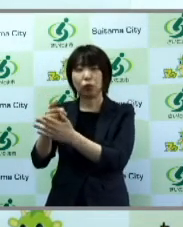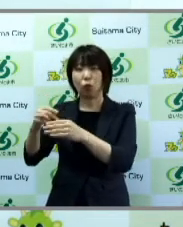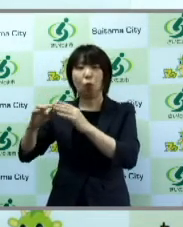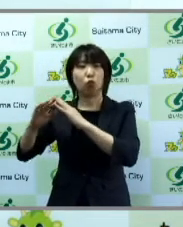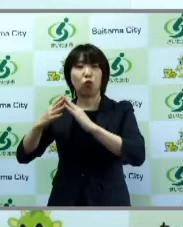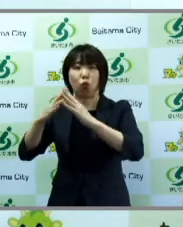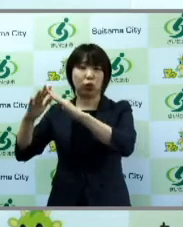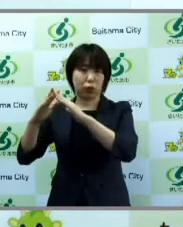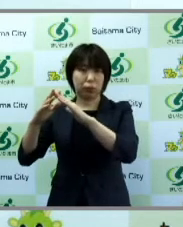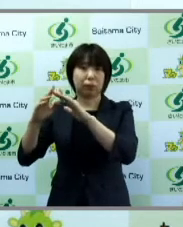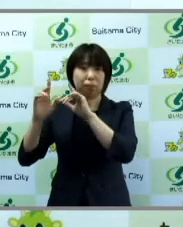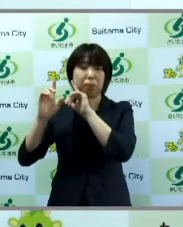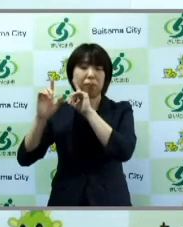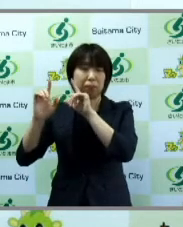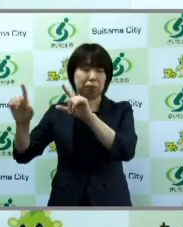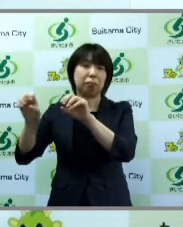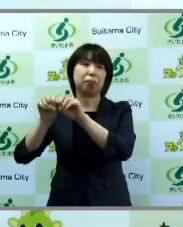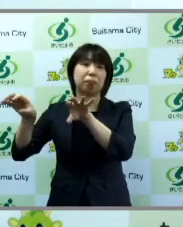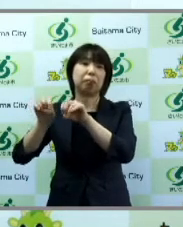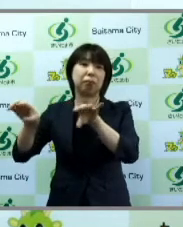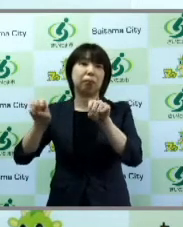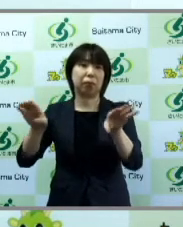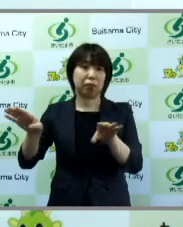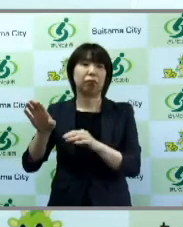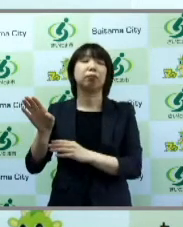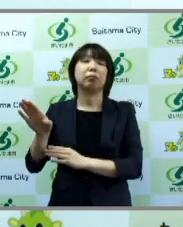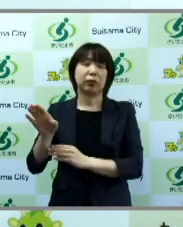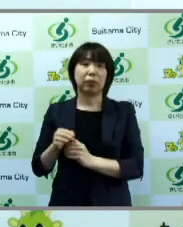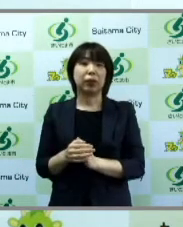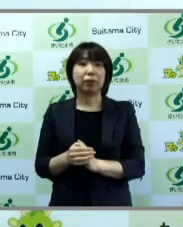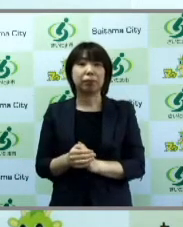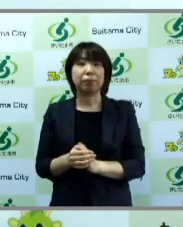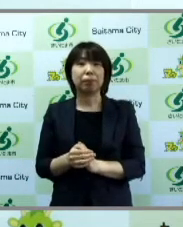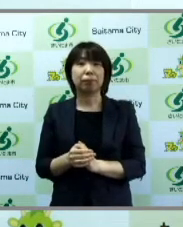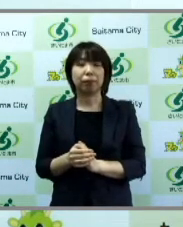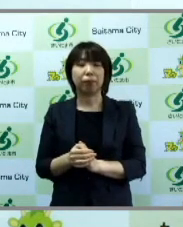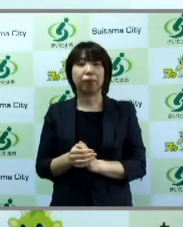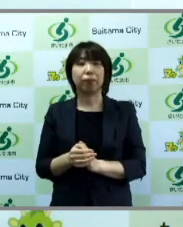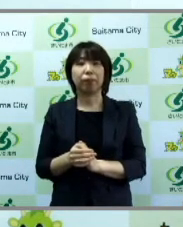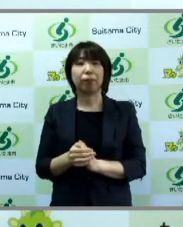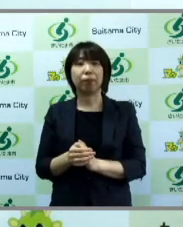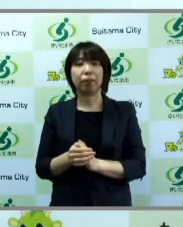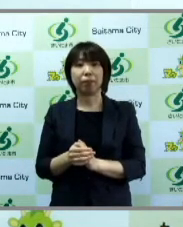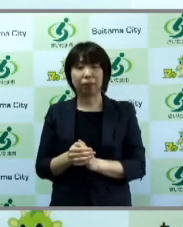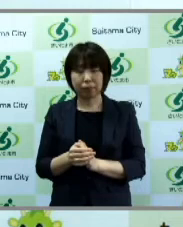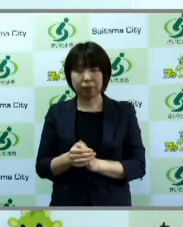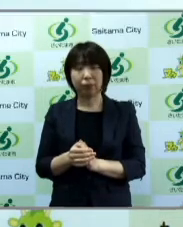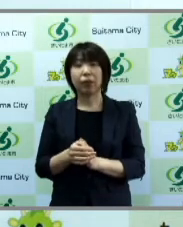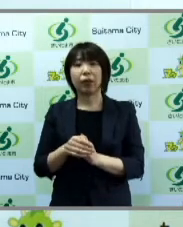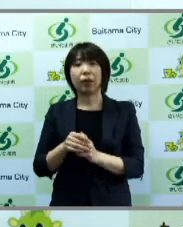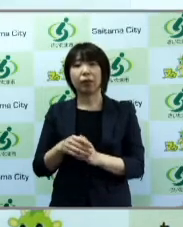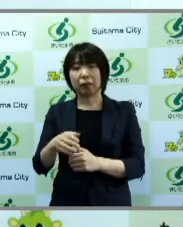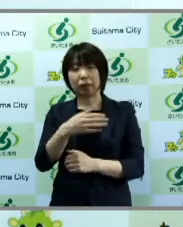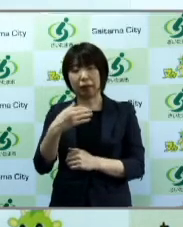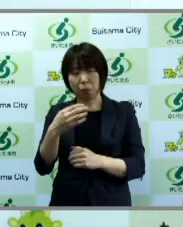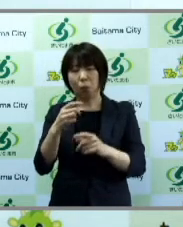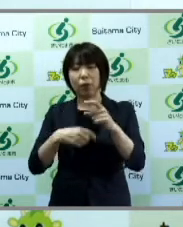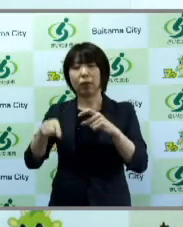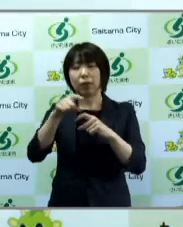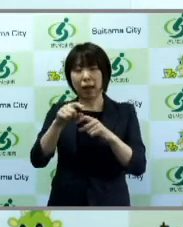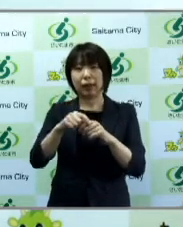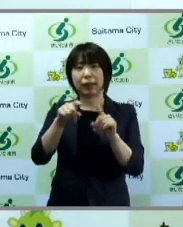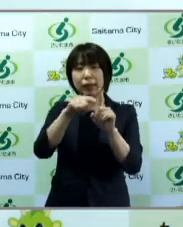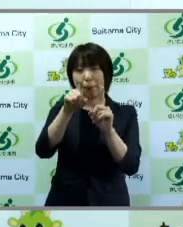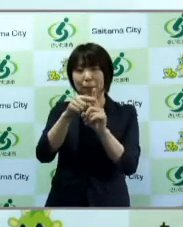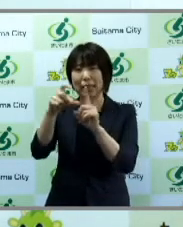ますが、そういう意味では私たちとしてもさらにですね、この PCR 検査の協